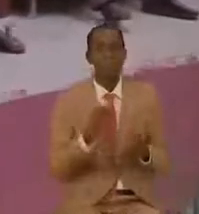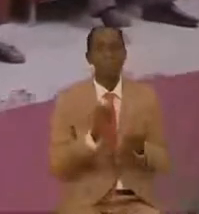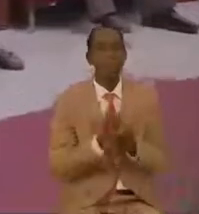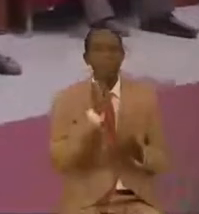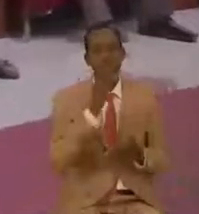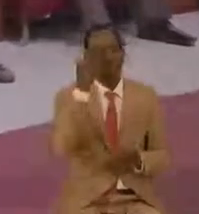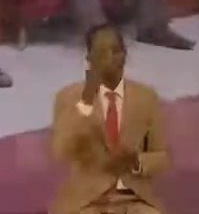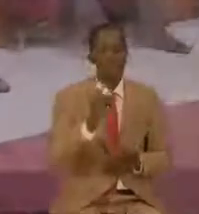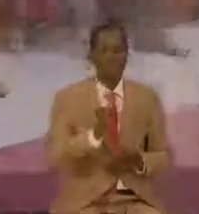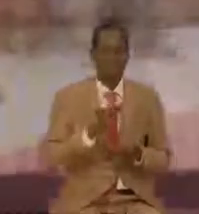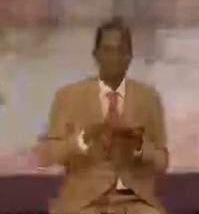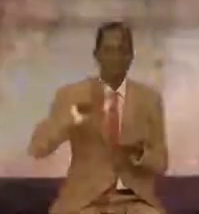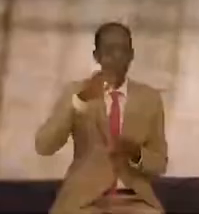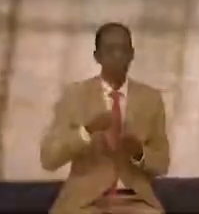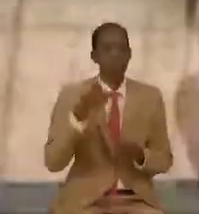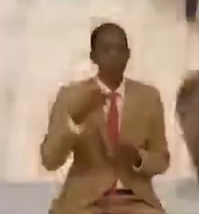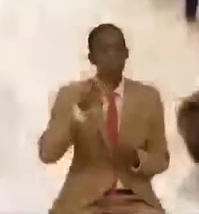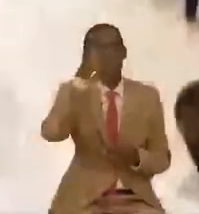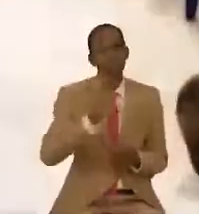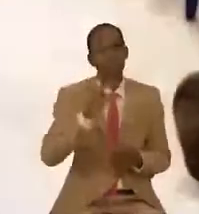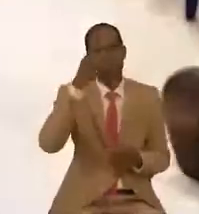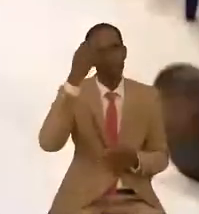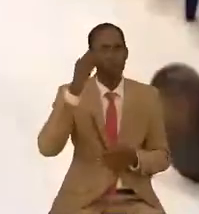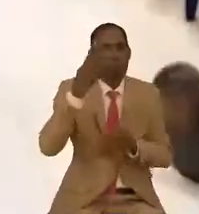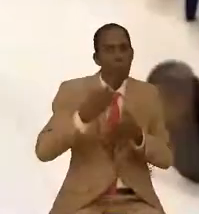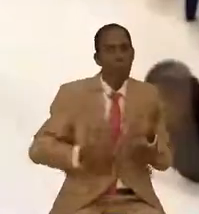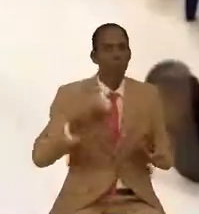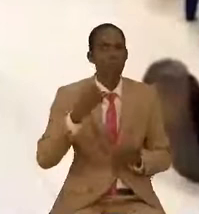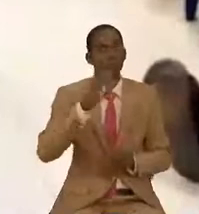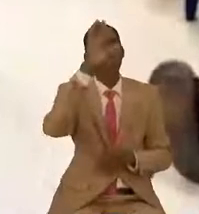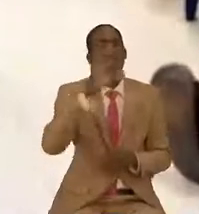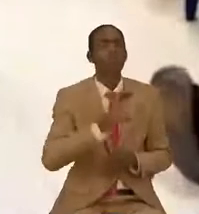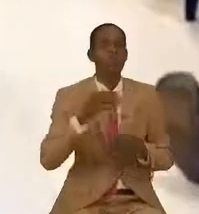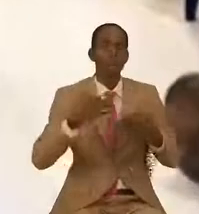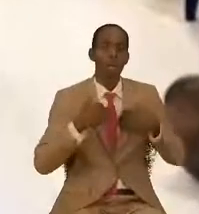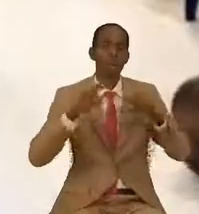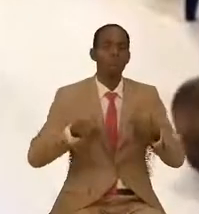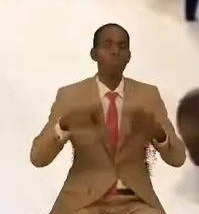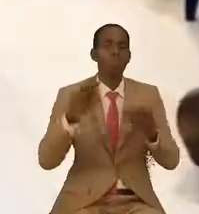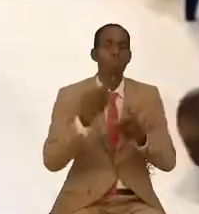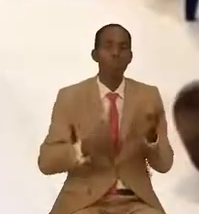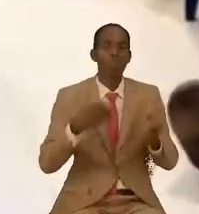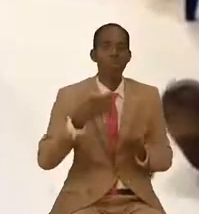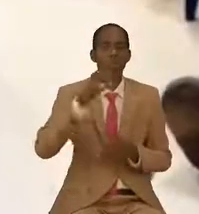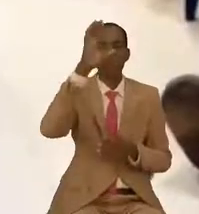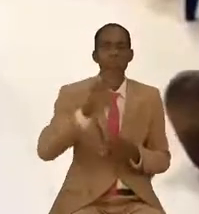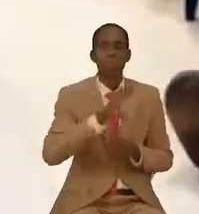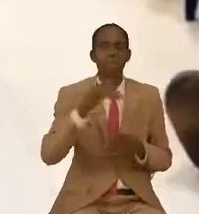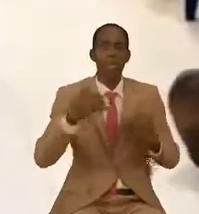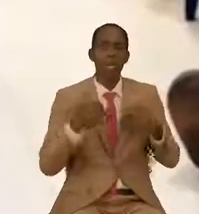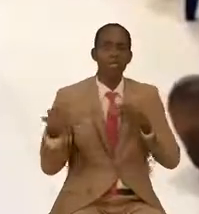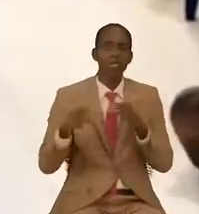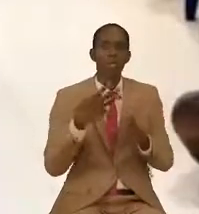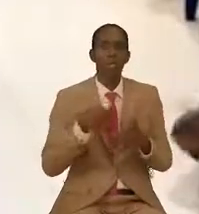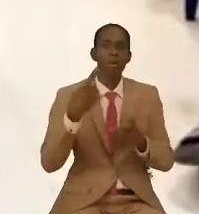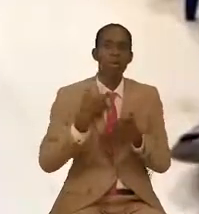C'est pourquoi je me glorifie de la croix à cause de ce que la croix a pourvu, ce que la croix a fait, ce que la